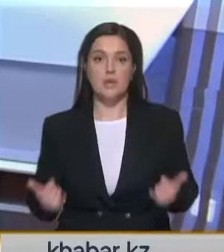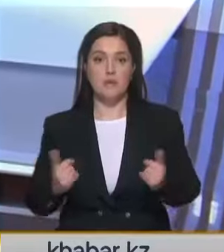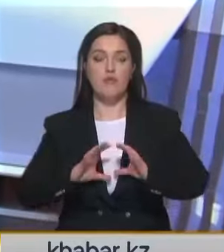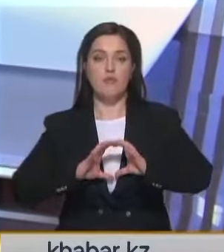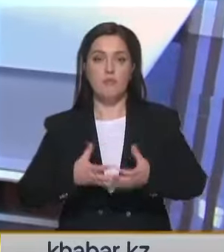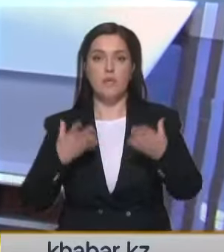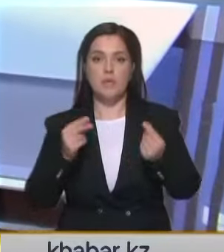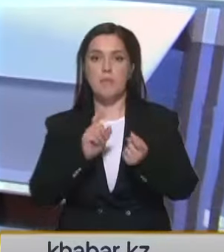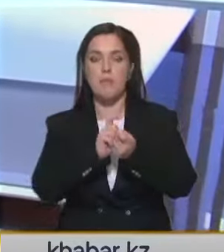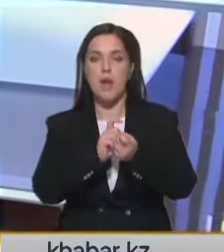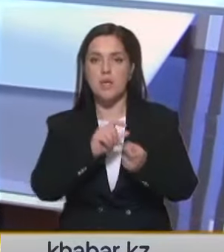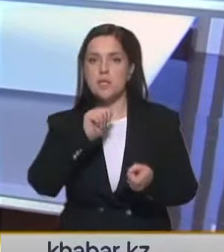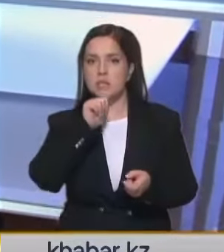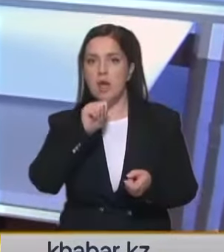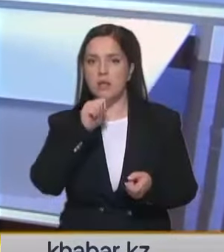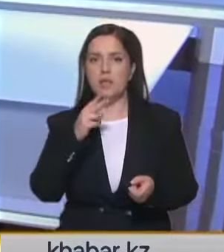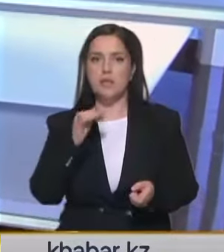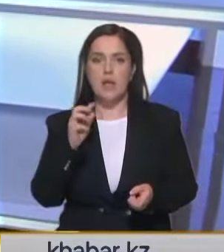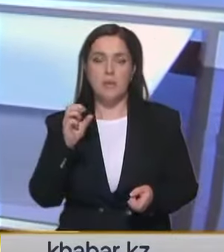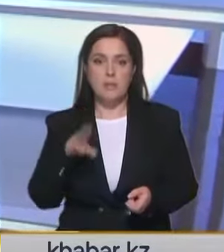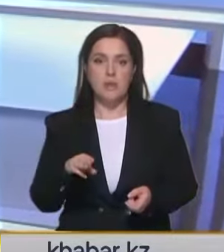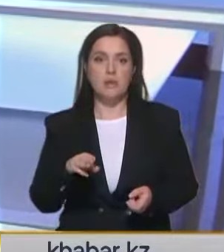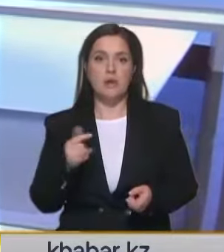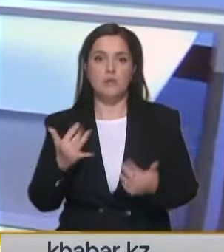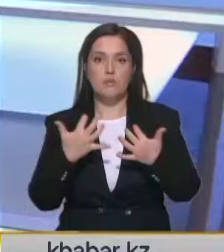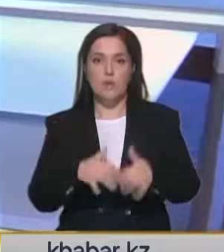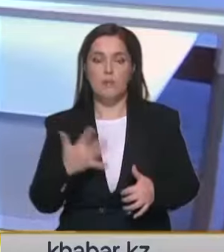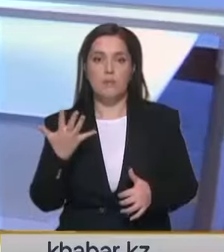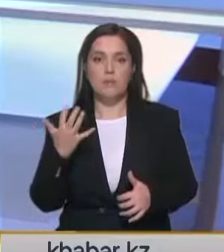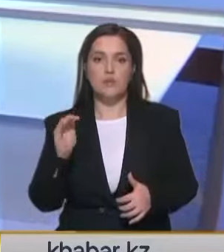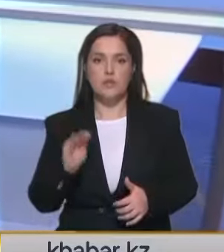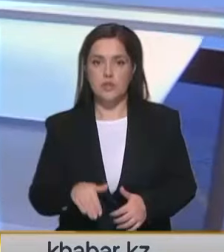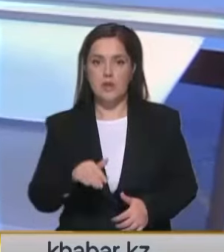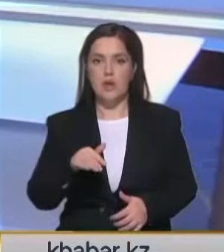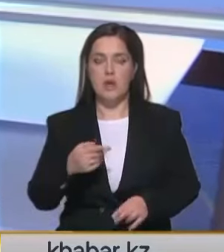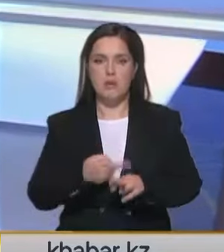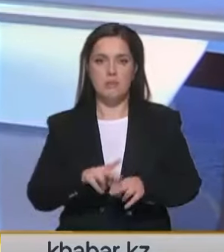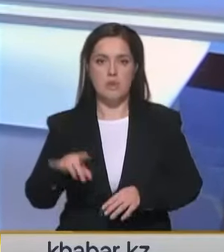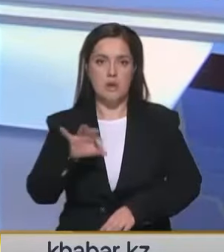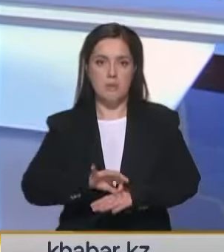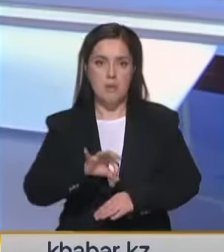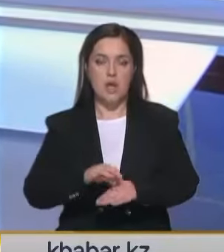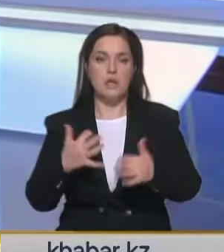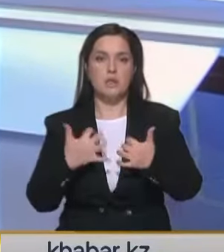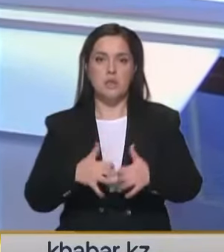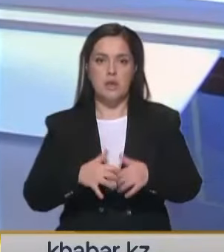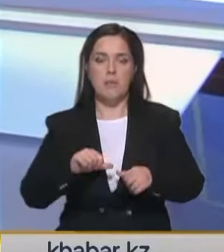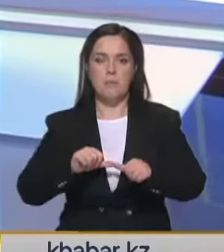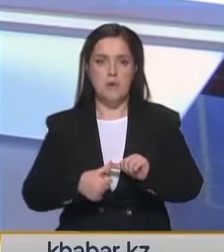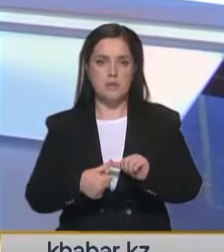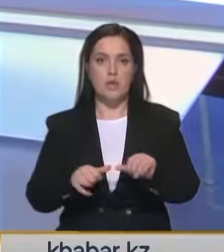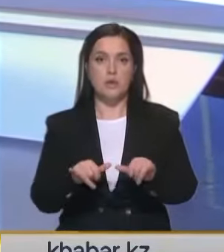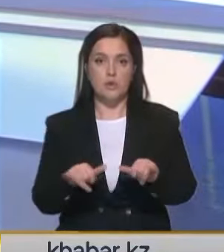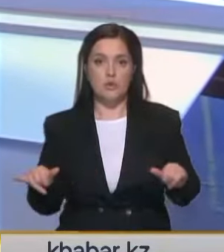Сегодня Всемирный день борьбы с сахарным диабетом в Казахстане. Насчитывает более 500 тысяч пациентов с этим недугом. Статистика